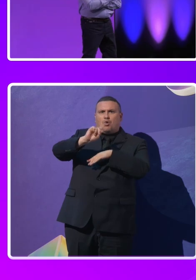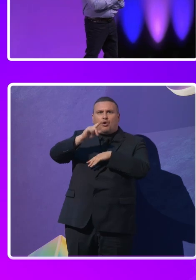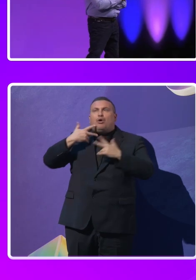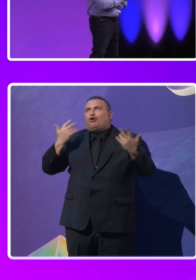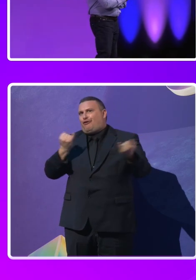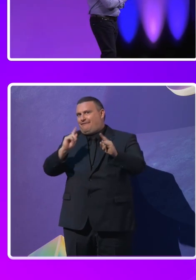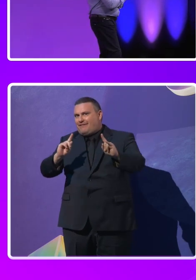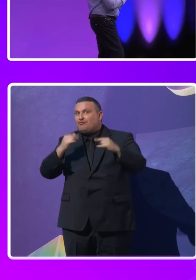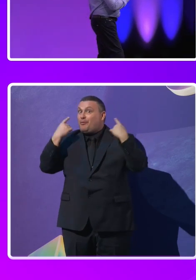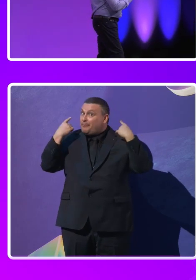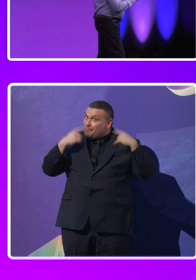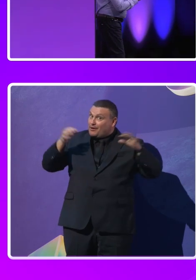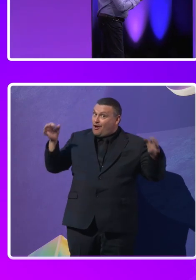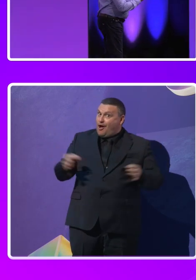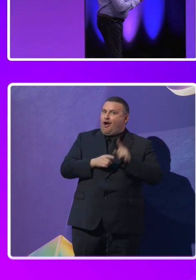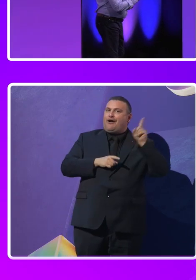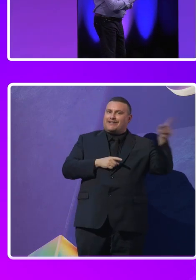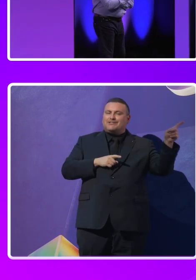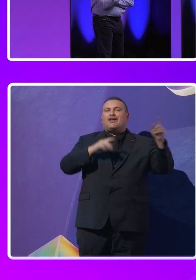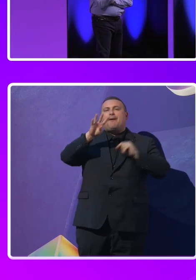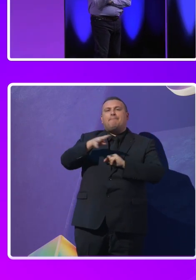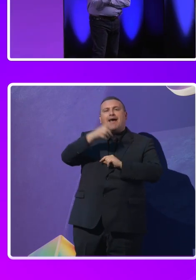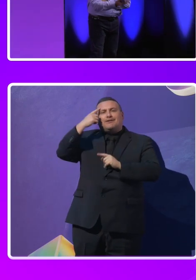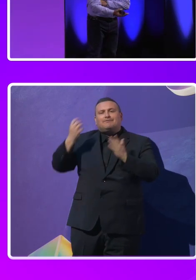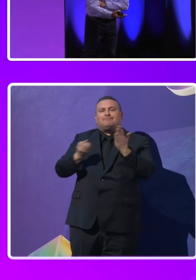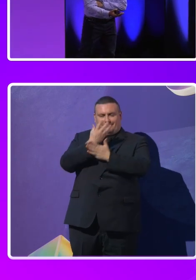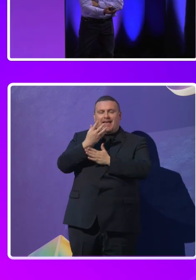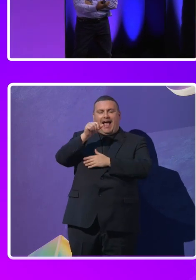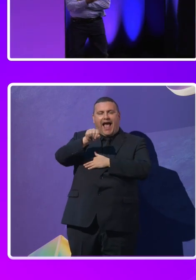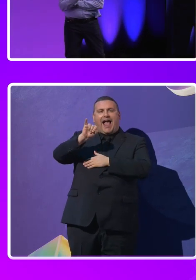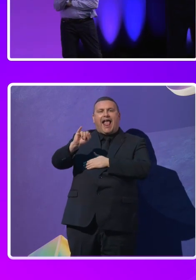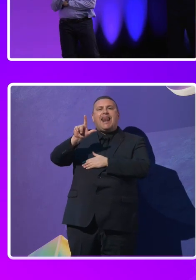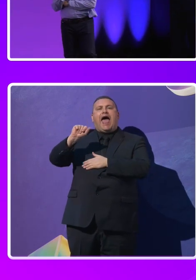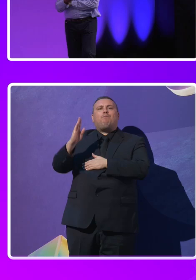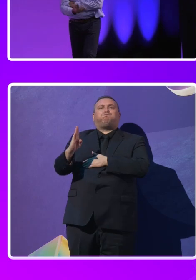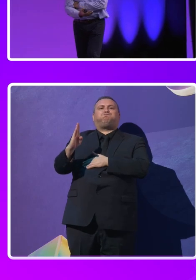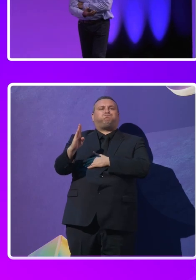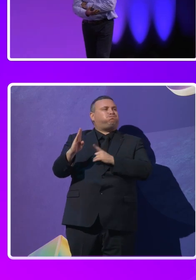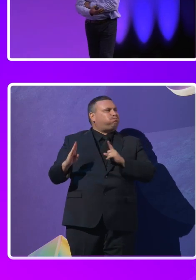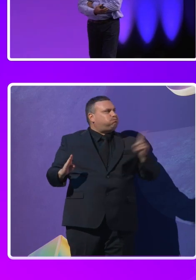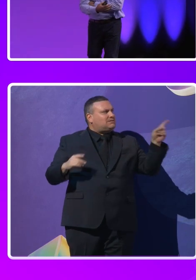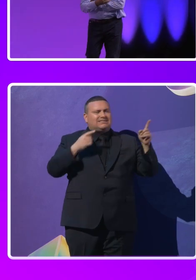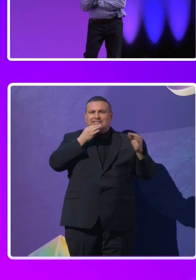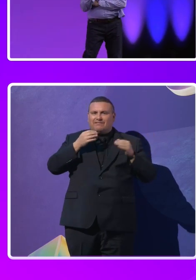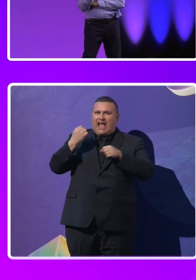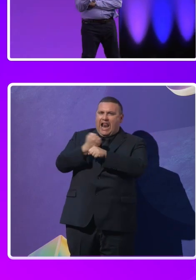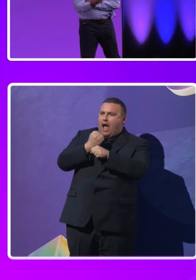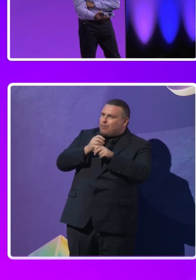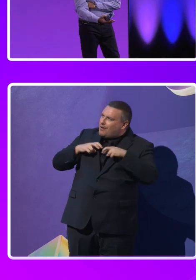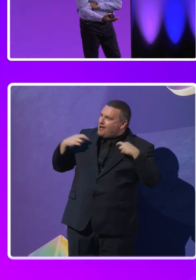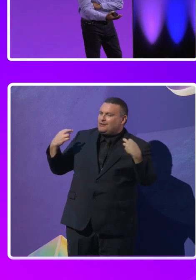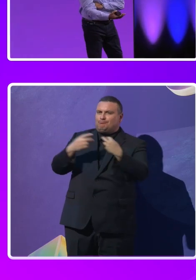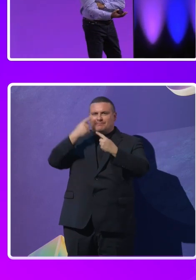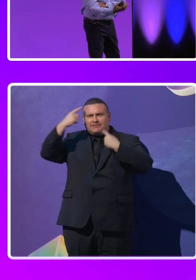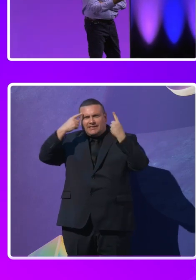questa iniziativa che si chiama ai lab è un posto dove possiamo confrontarci fare brainstorming sulle idee validare